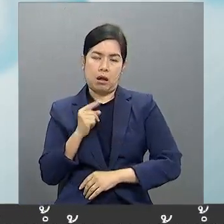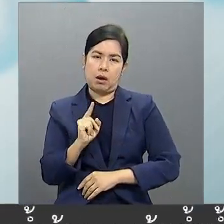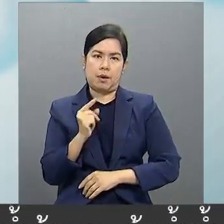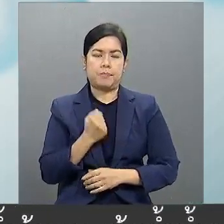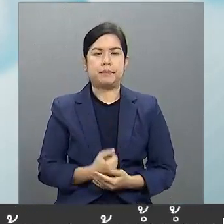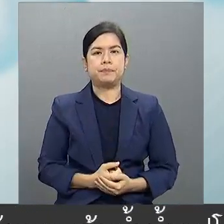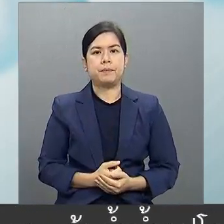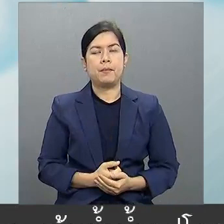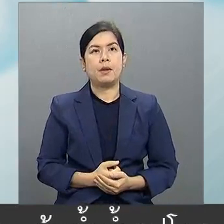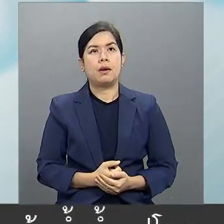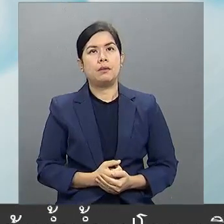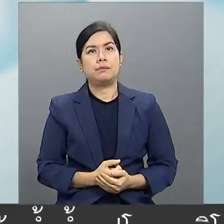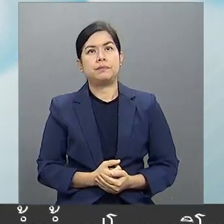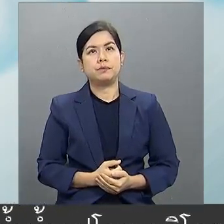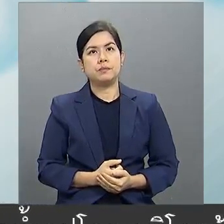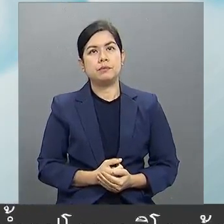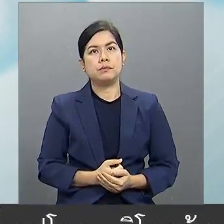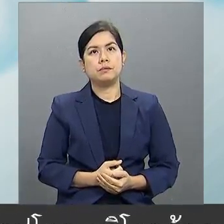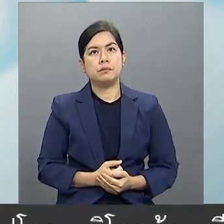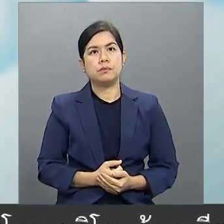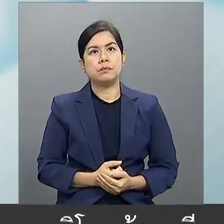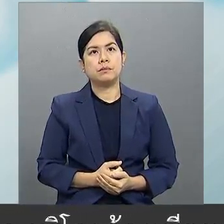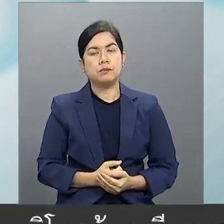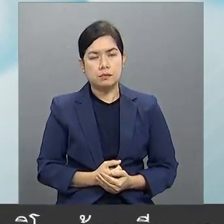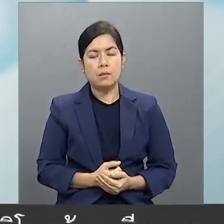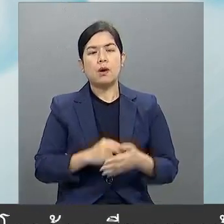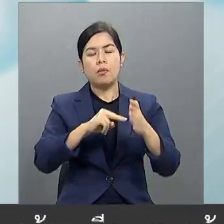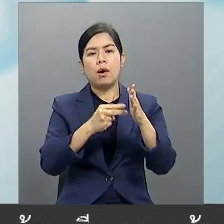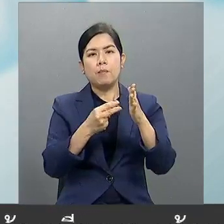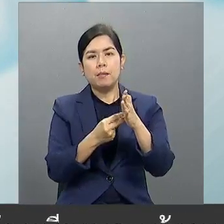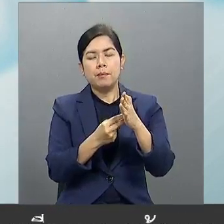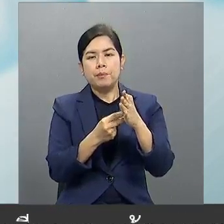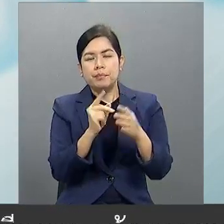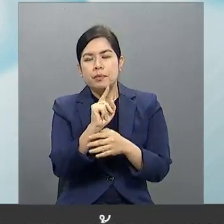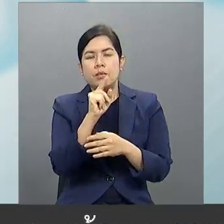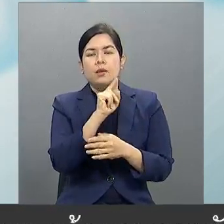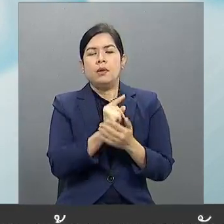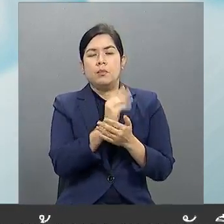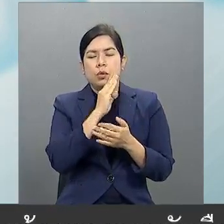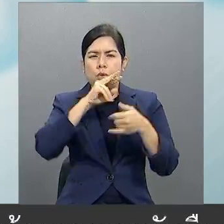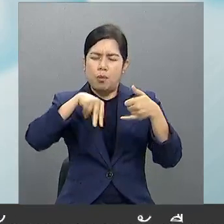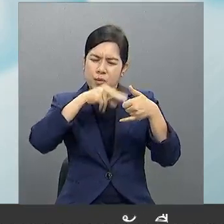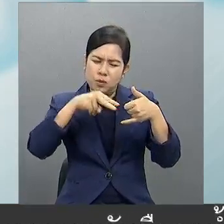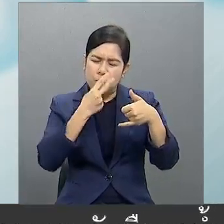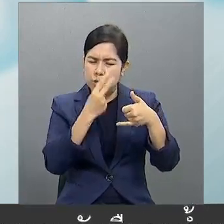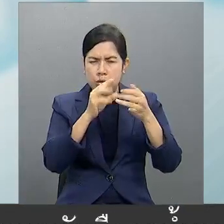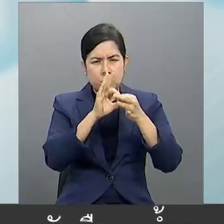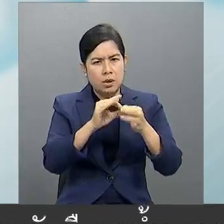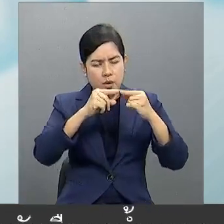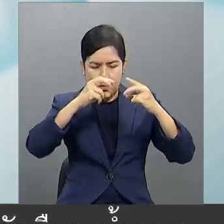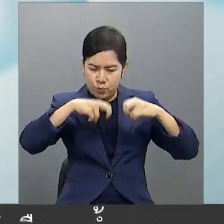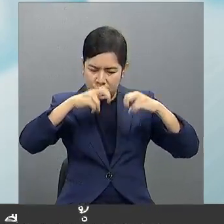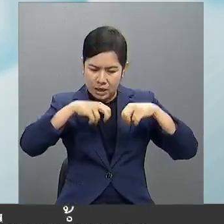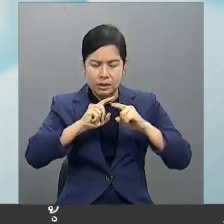ได้เหมือนกับว่าต้องไปตรวจวินิจฉัยใช้คุณหมอไปผ่าตัดไปใช้การดูคำข้อฟังไปใช้เครื่องมือมันไม่ใช่อ่ะมันไปถึง